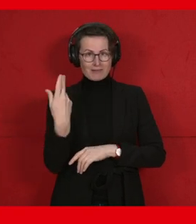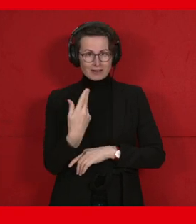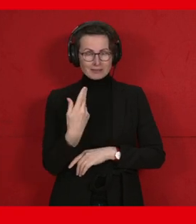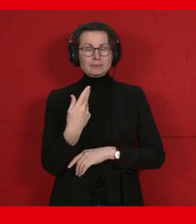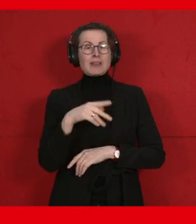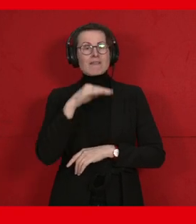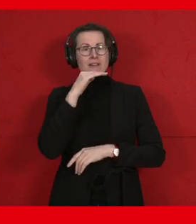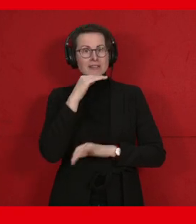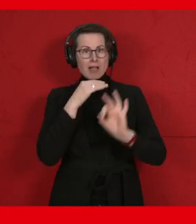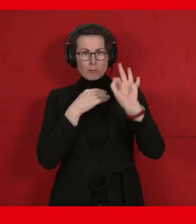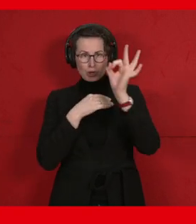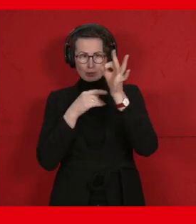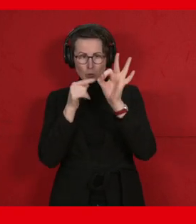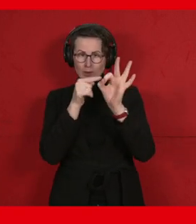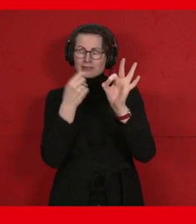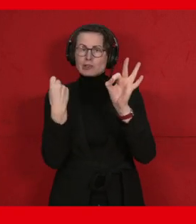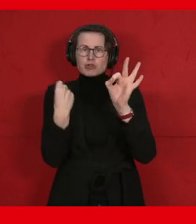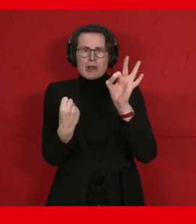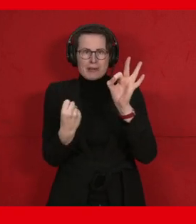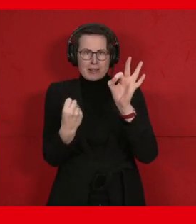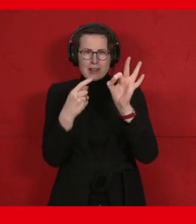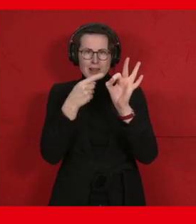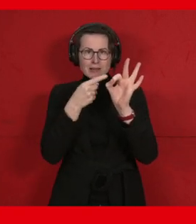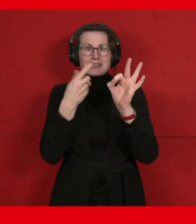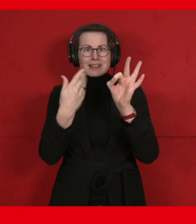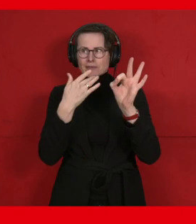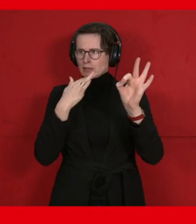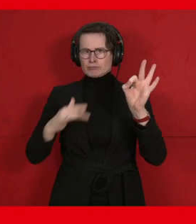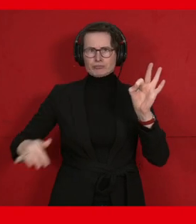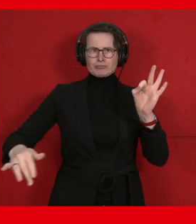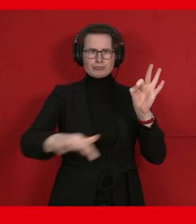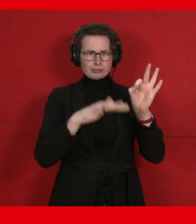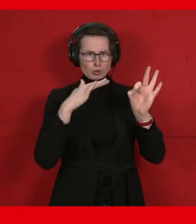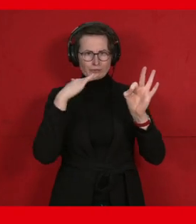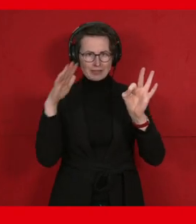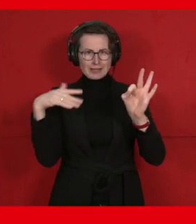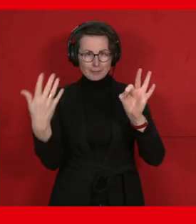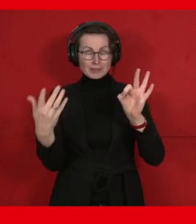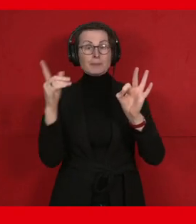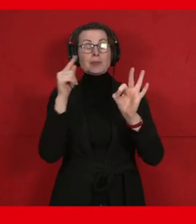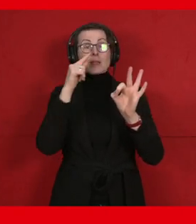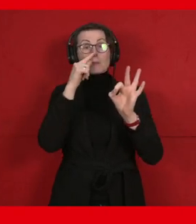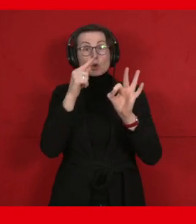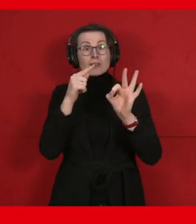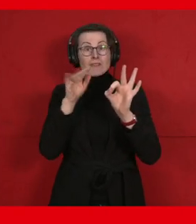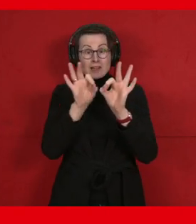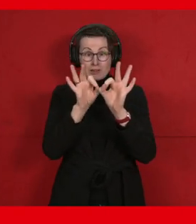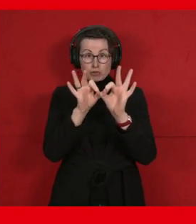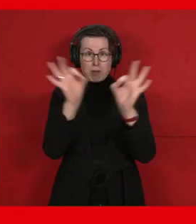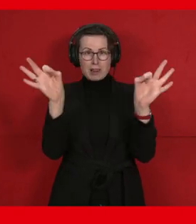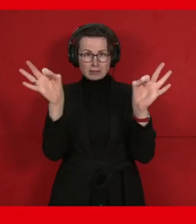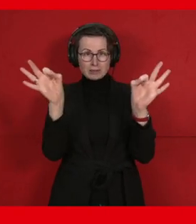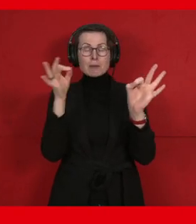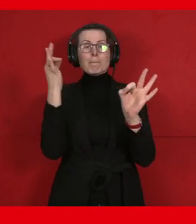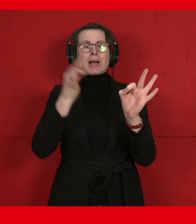das Wassermolekül ist ein sehr stabiles. Deswegen gibt es auch so viel auf der Erde. Das heißt aber, wenn Sie dann ein Wassermolekül spalten wollen, brauchen